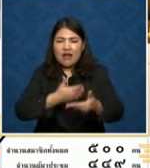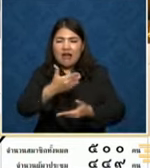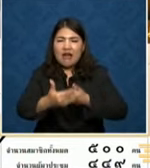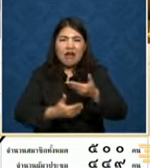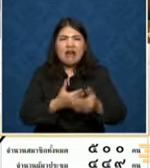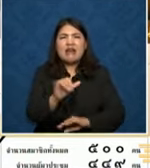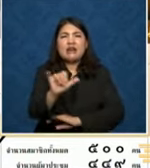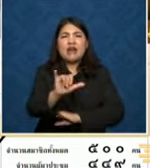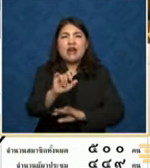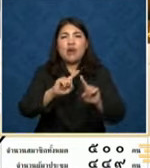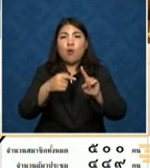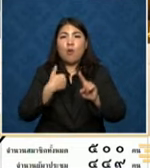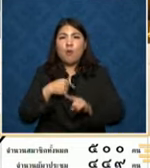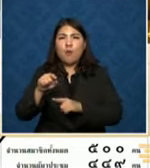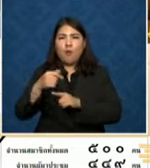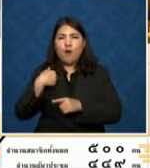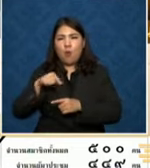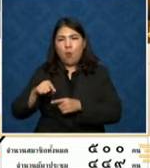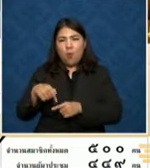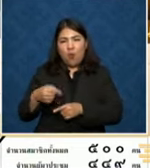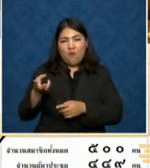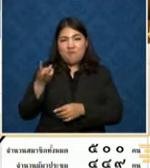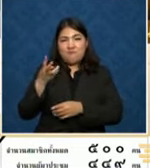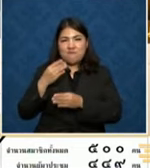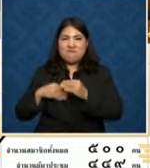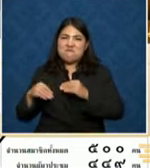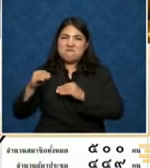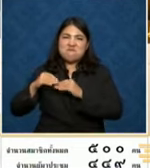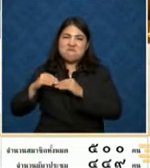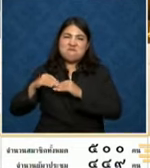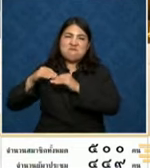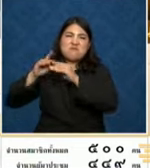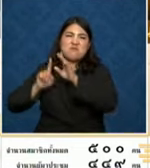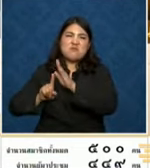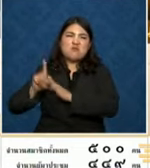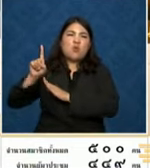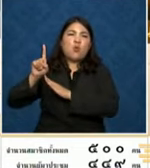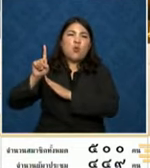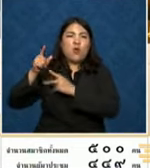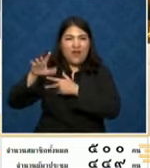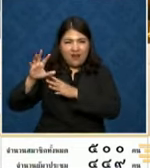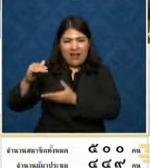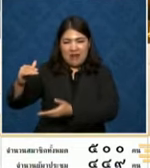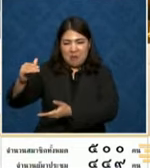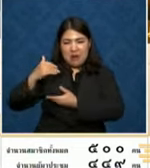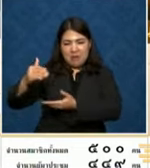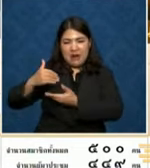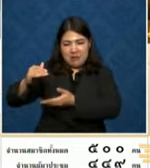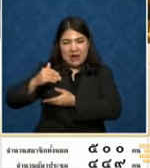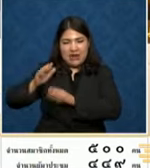พ่อค้าหัวใสก็ประกาศราคาข้าวให้มันสูงขึ้นเลยเพื่อตัวเองจะได้มีข้าวมาอยู่ในสต็อกตัวเองและขายได้กำ